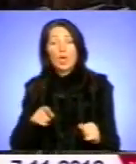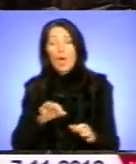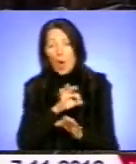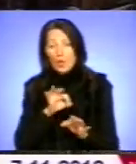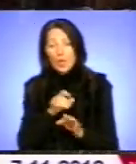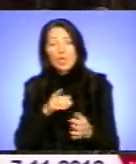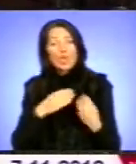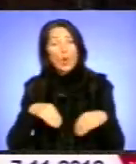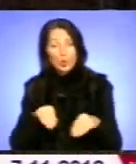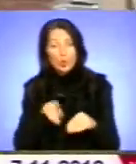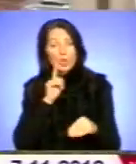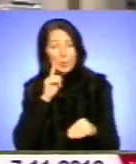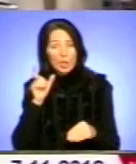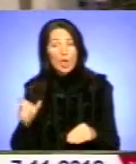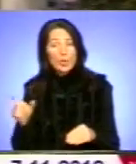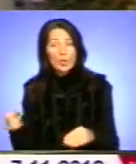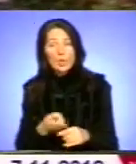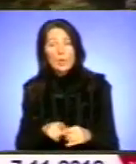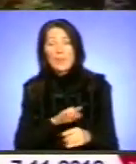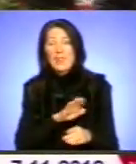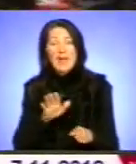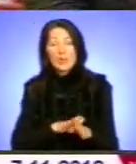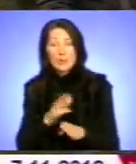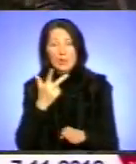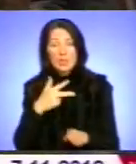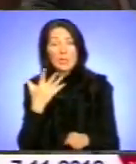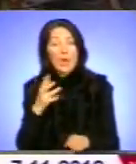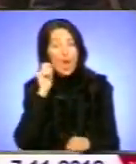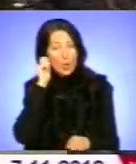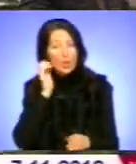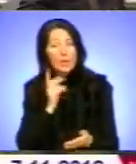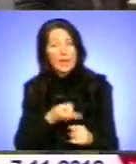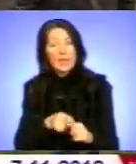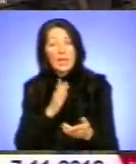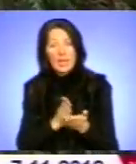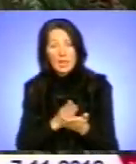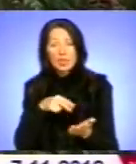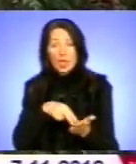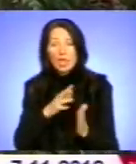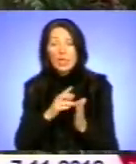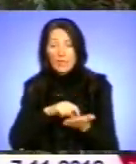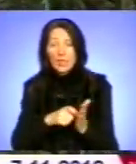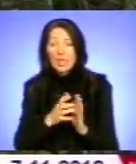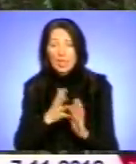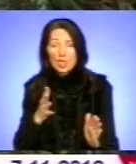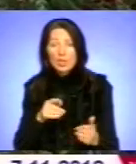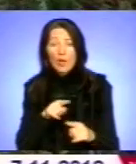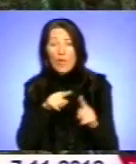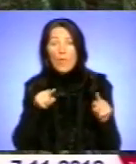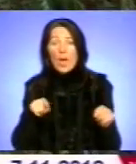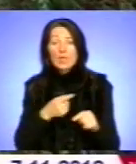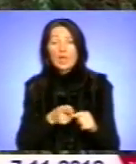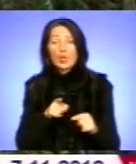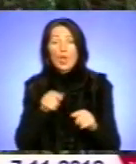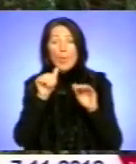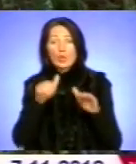на день укладення договору не виповнилося 35 років та які перебувають на квартирній черзі. В межах тої постанови, яка